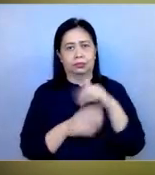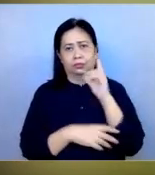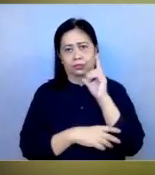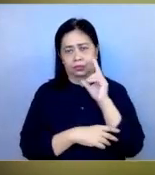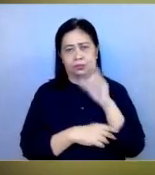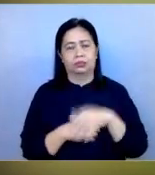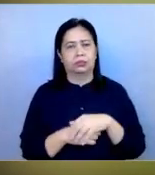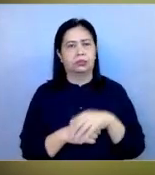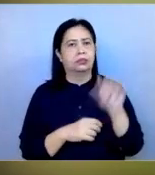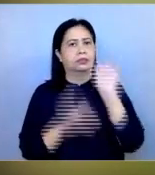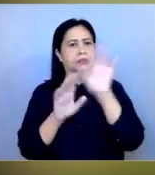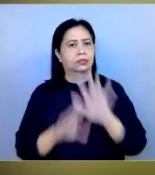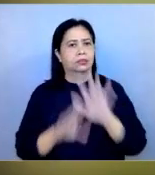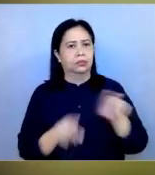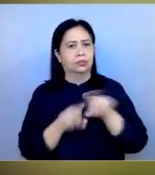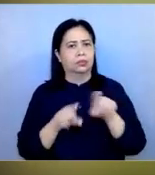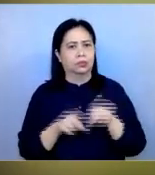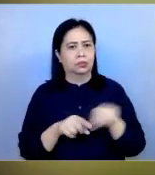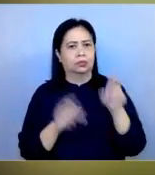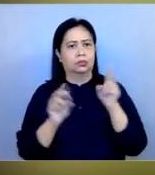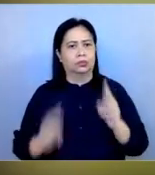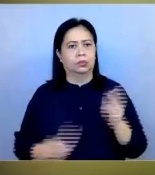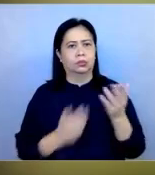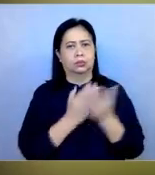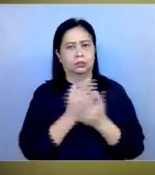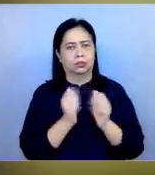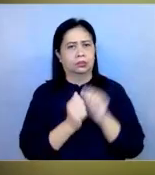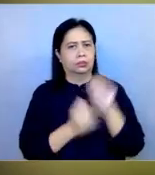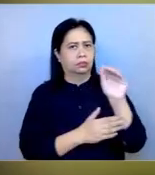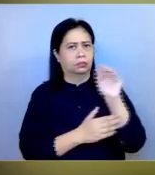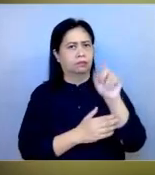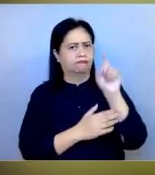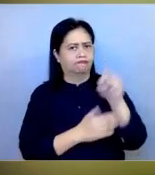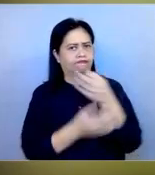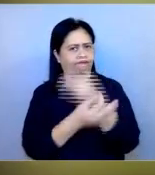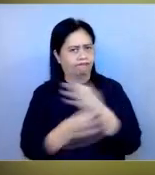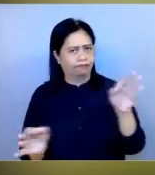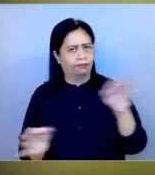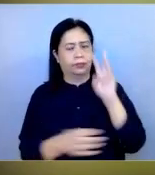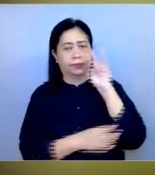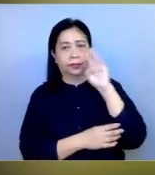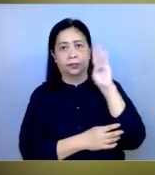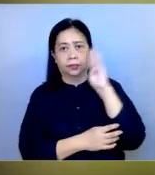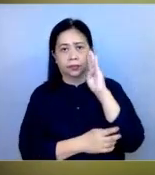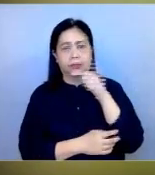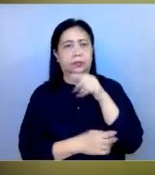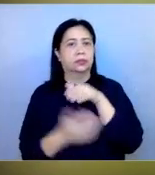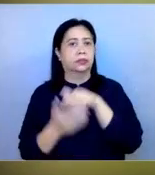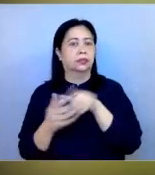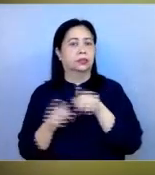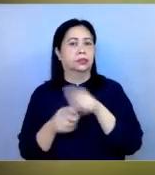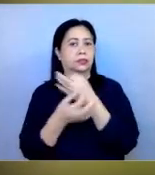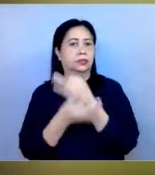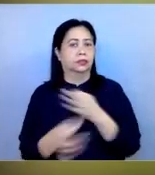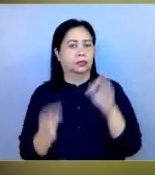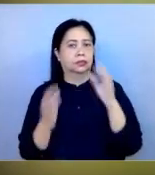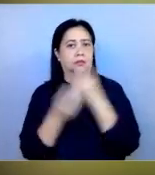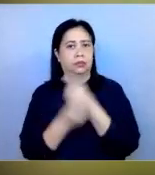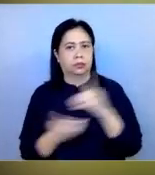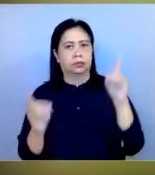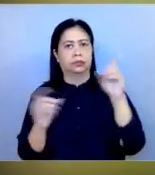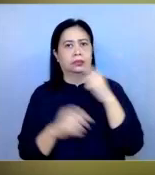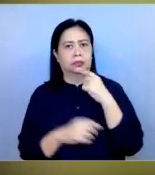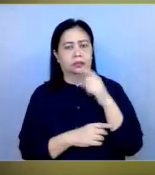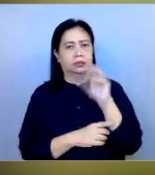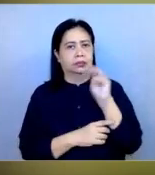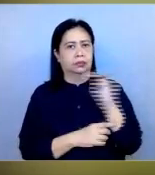ASEAN Parliamentarians for Human Rights sa mga panawagang palayain si Bello. Pag-atake raw kasi ito sa demokrasya. Lunes ng hapon ang